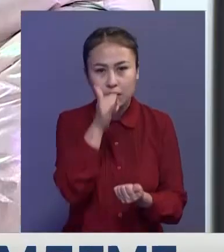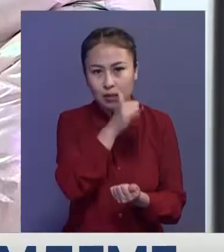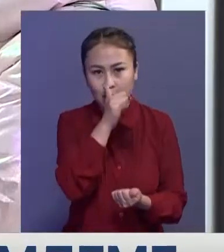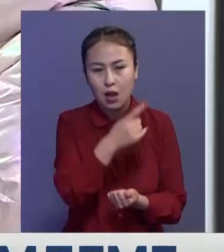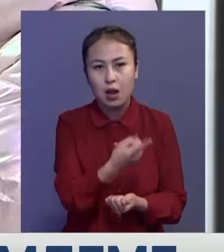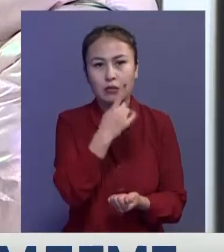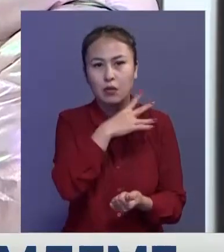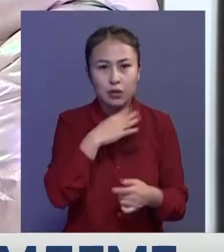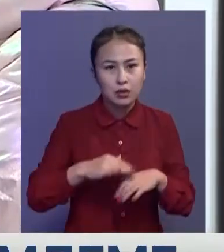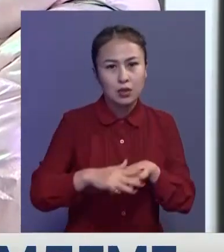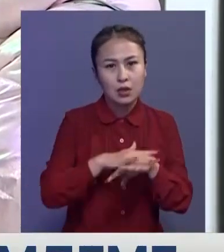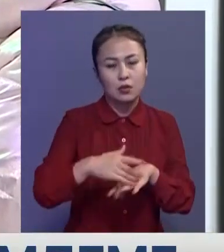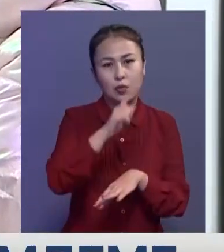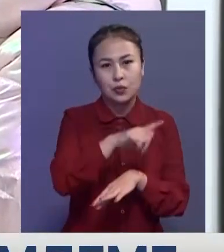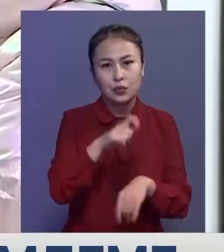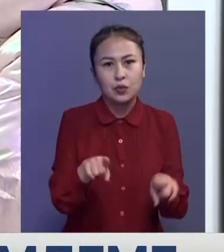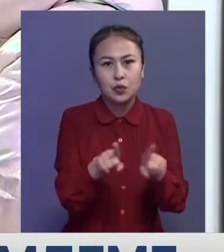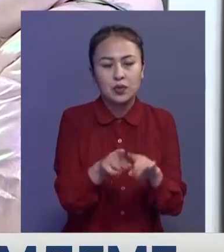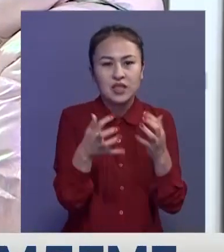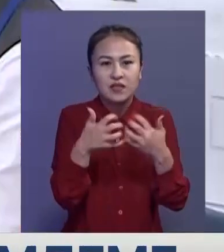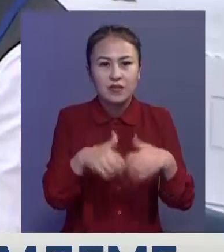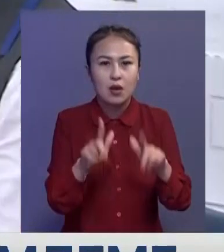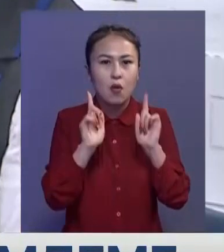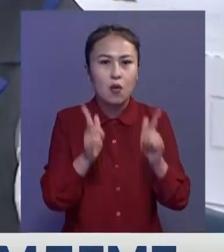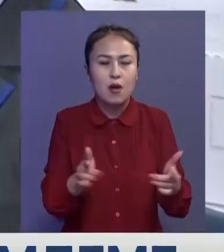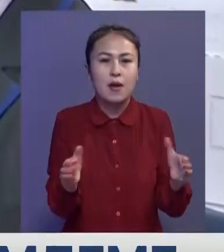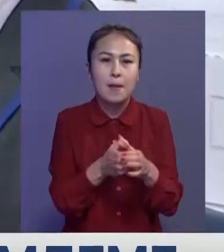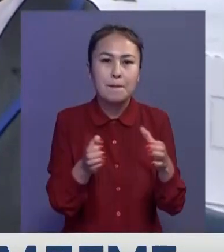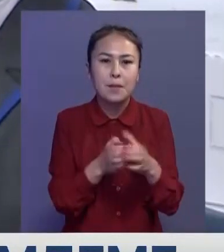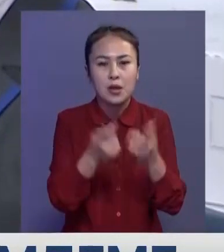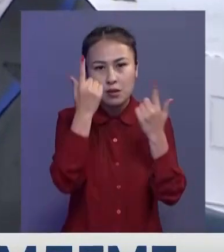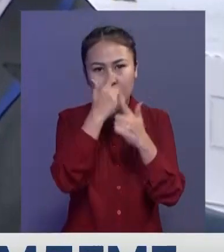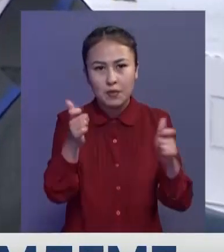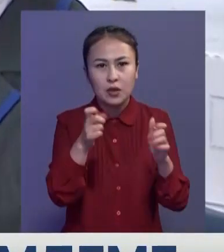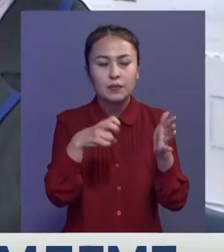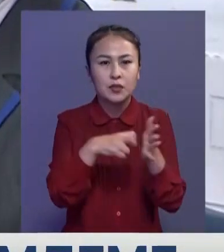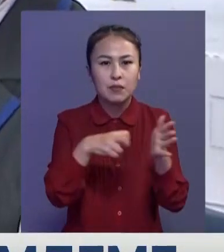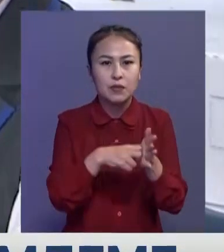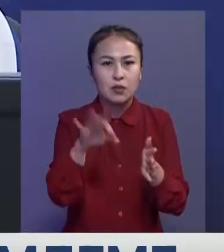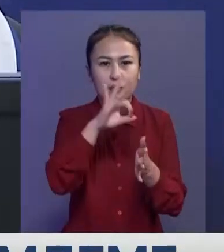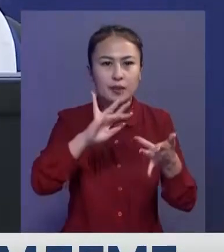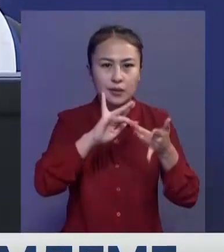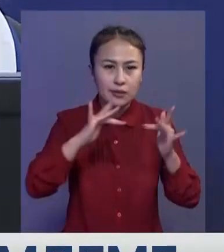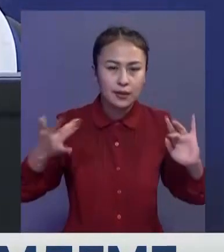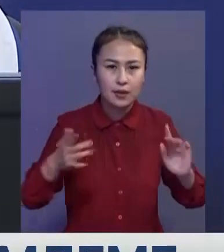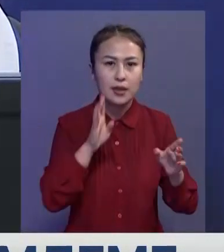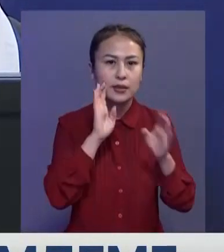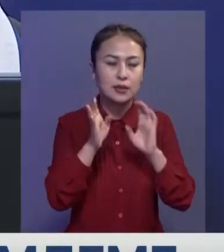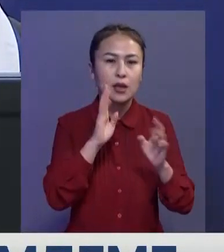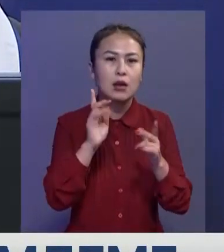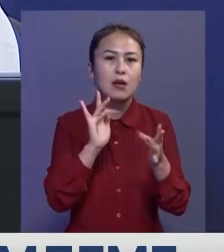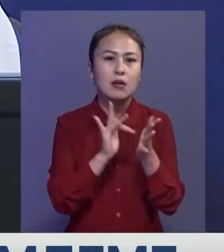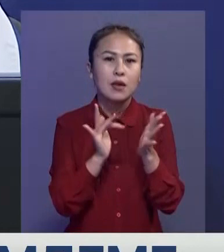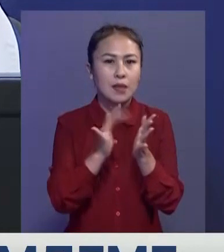Айгүл ғана емес әрине. Сөйтсе, цифрландыруға ден қойған компания хабарландыру қызметін өзінің сайты мен телеграм бот арқылы